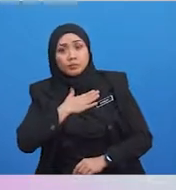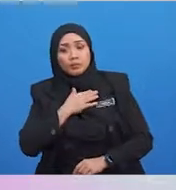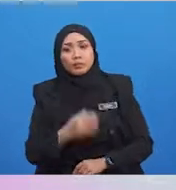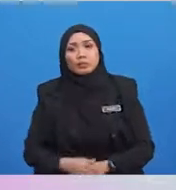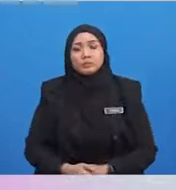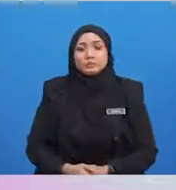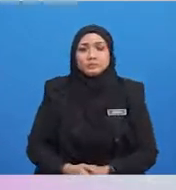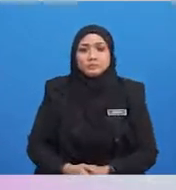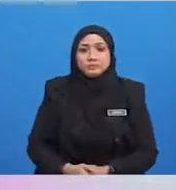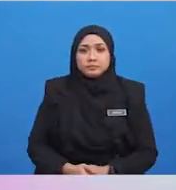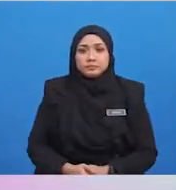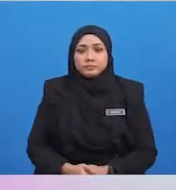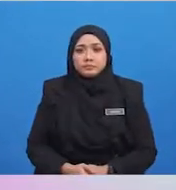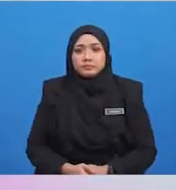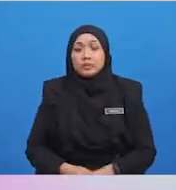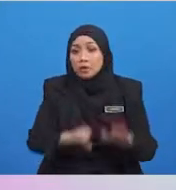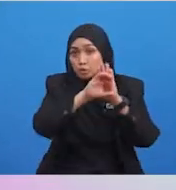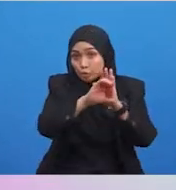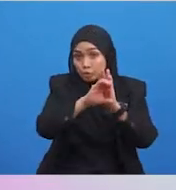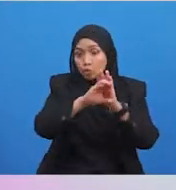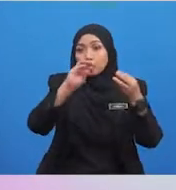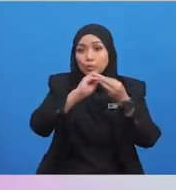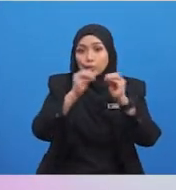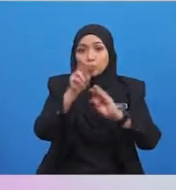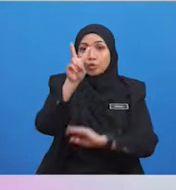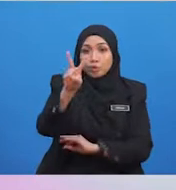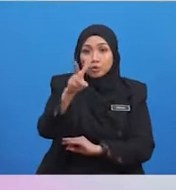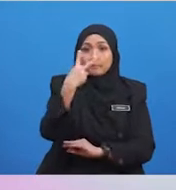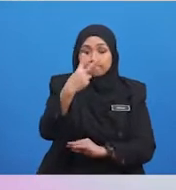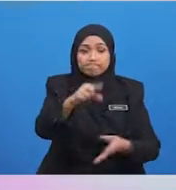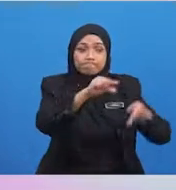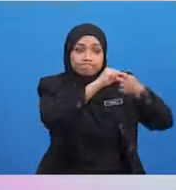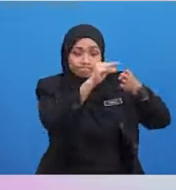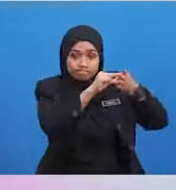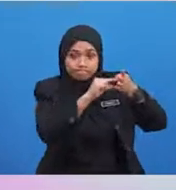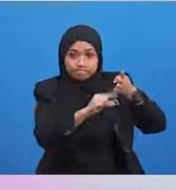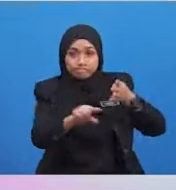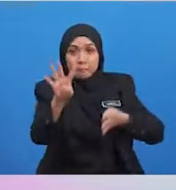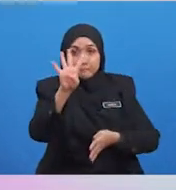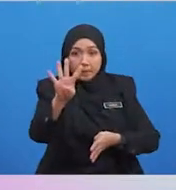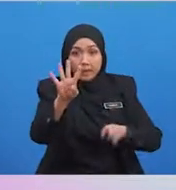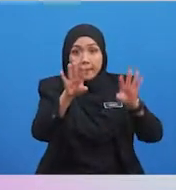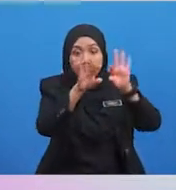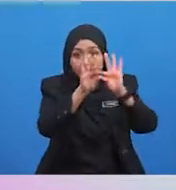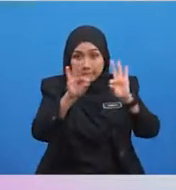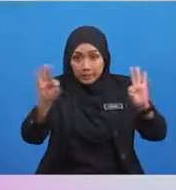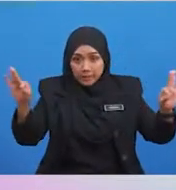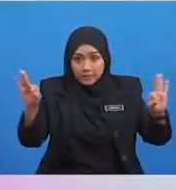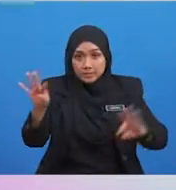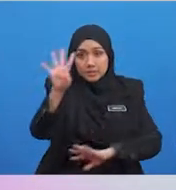Contoh yang kedua pula dapat kita lihat pada rangkap keempat baris kelima,